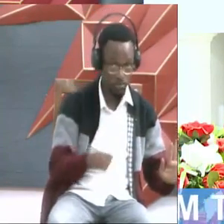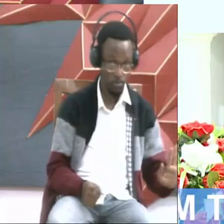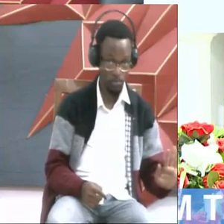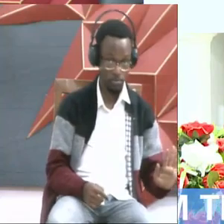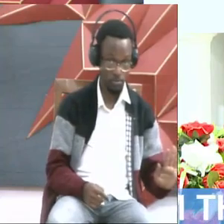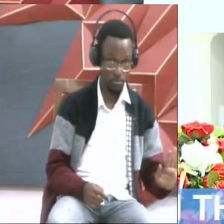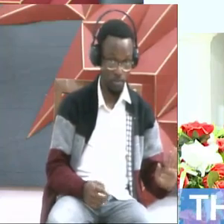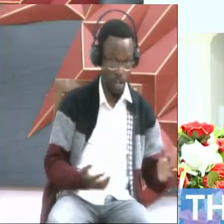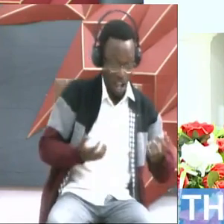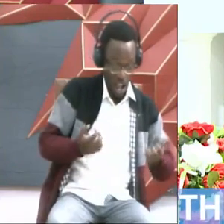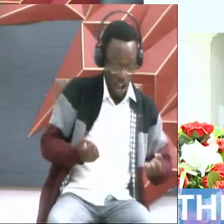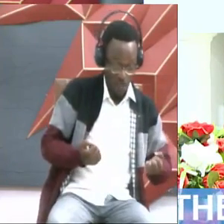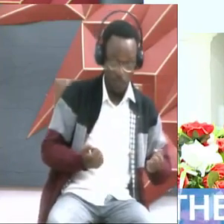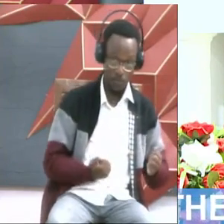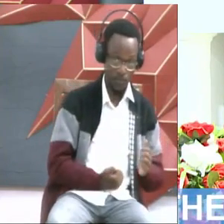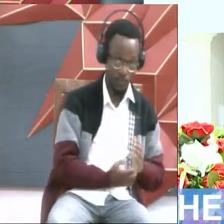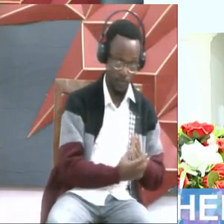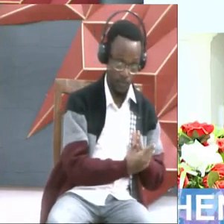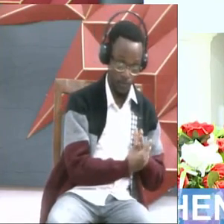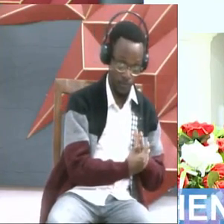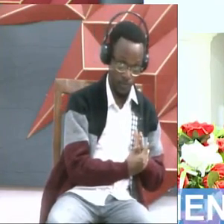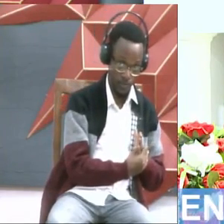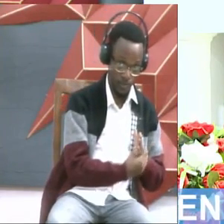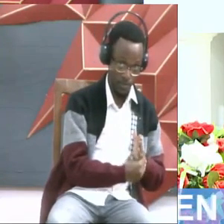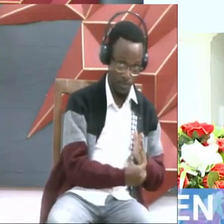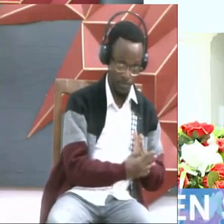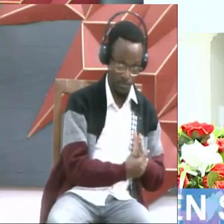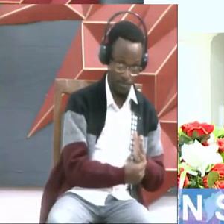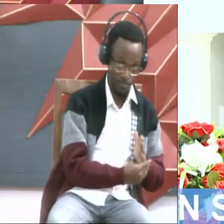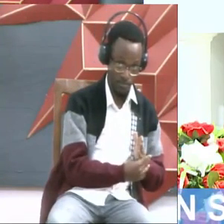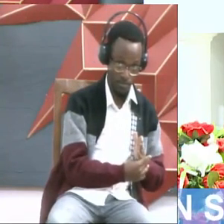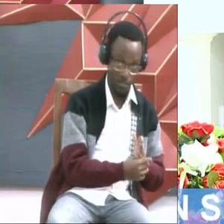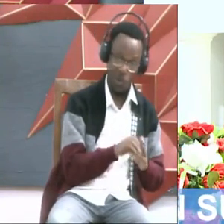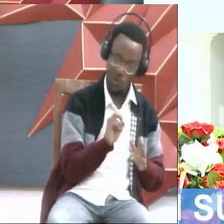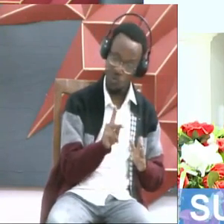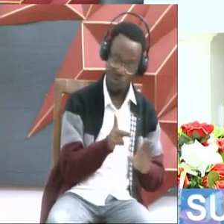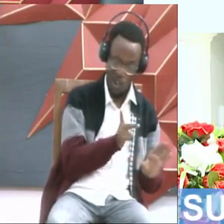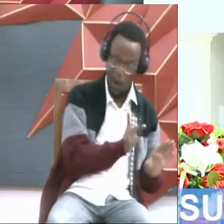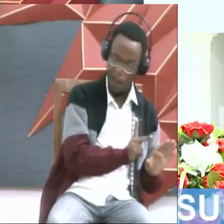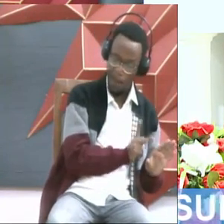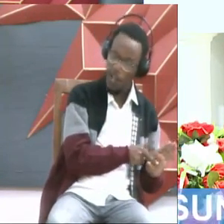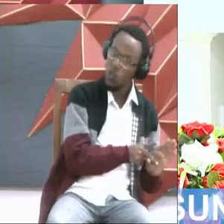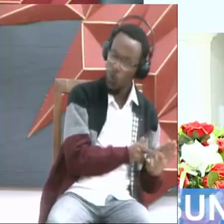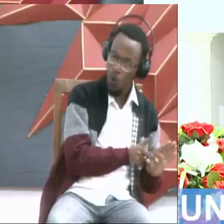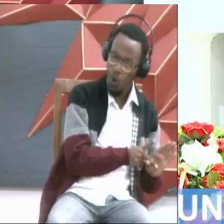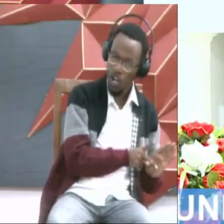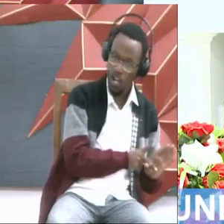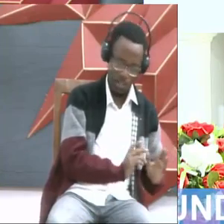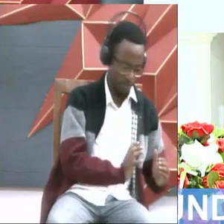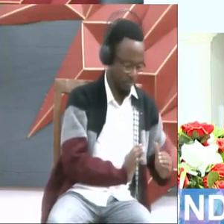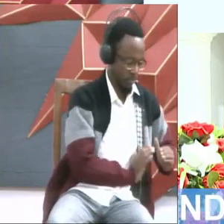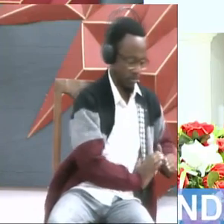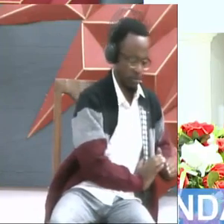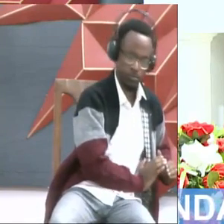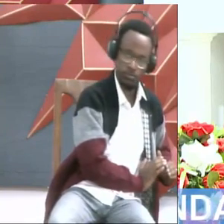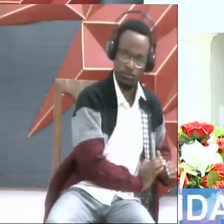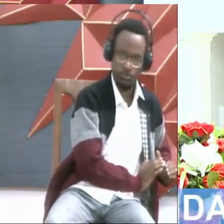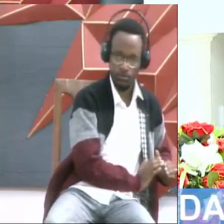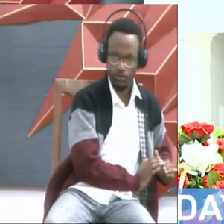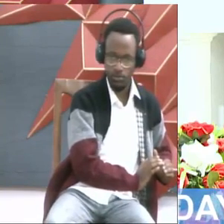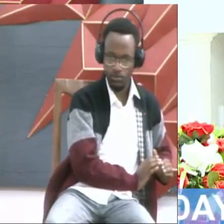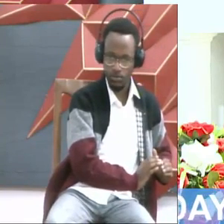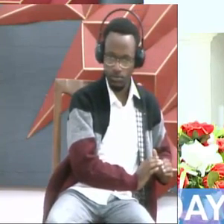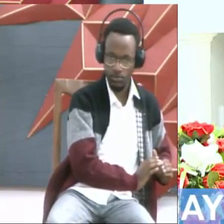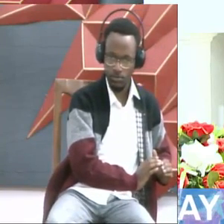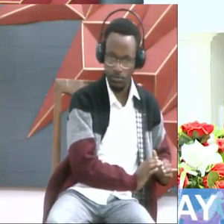bafise amavuta. Avaient l'huile. Ku ruhande. À côté qu'ils avaient en réserve. Ariko icyo